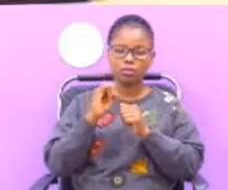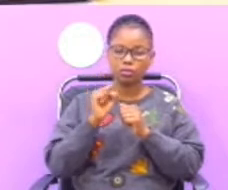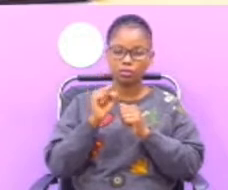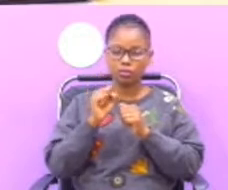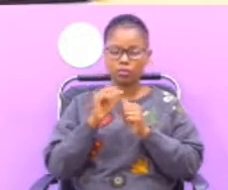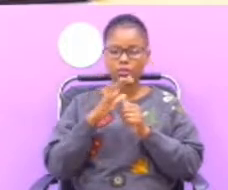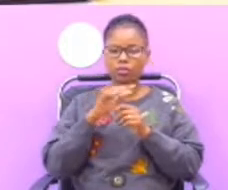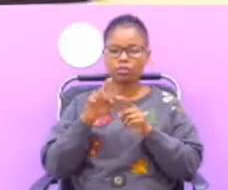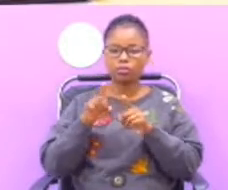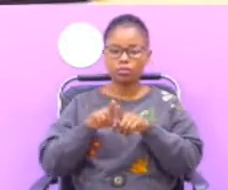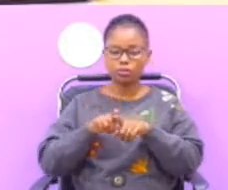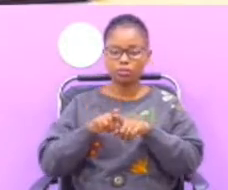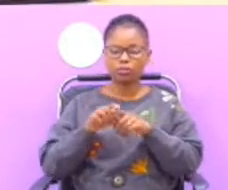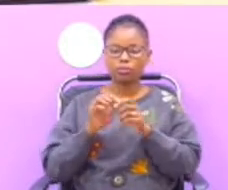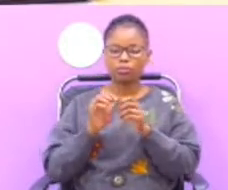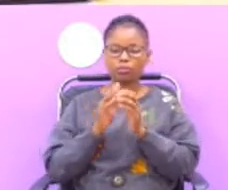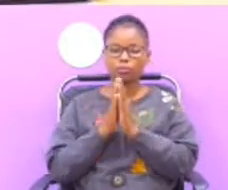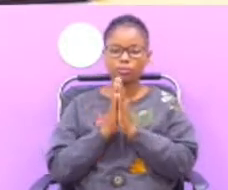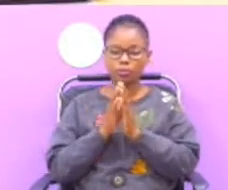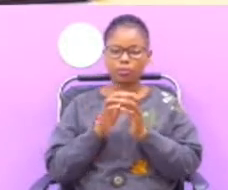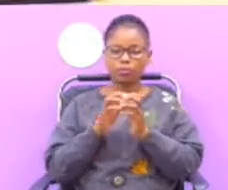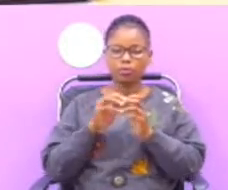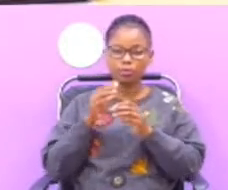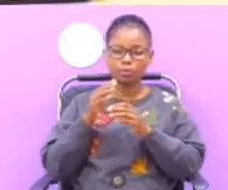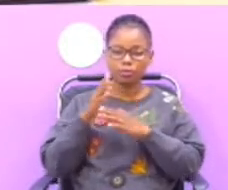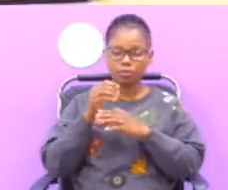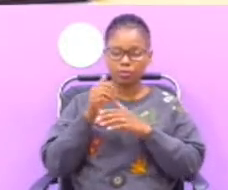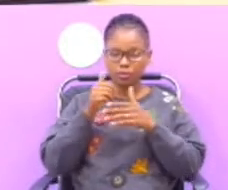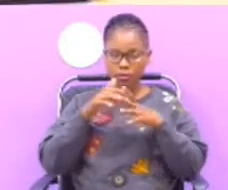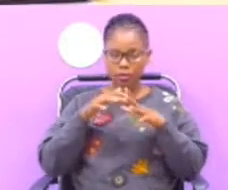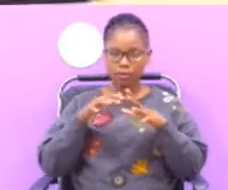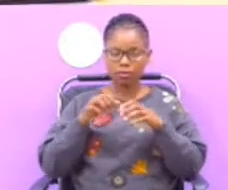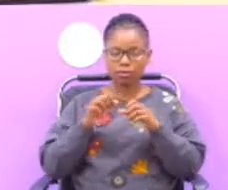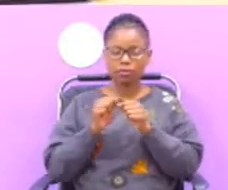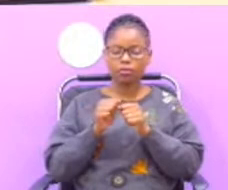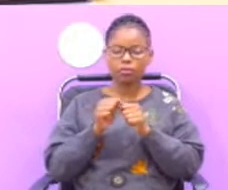Kariuki na Ngai witu akũrathime Milka, Ngai arathime DJ